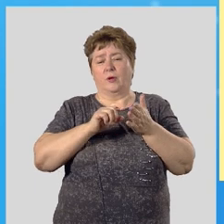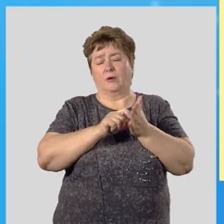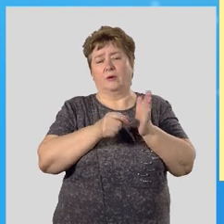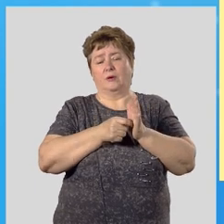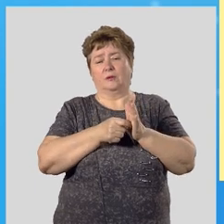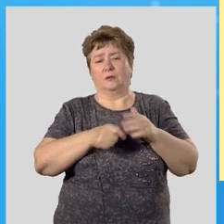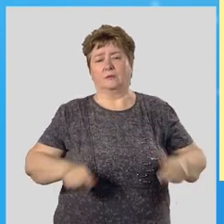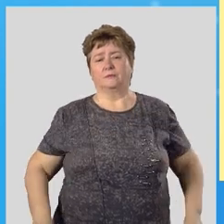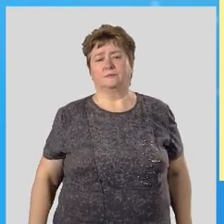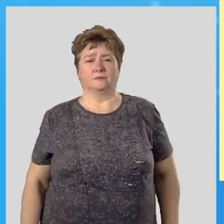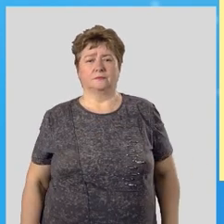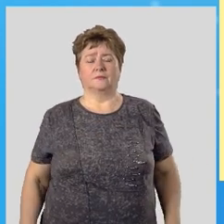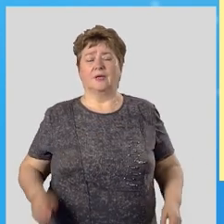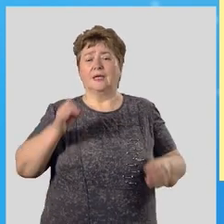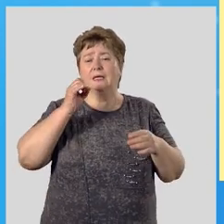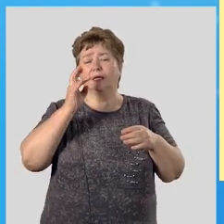клеток.